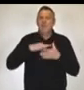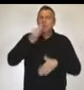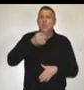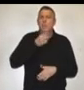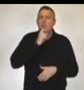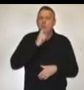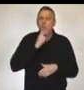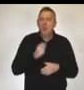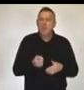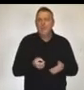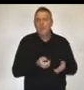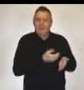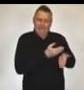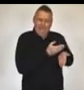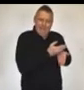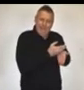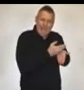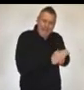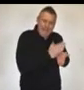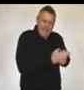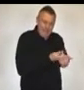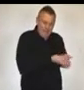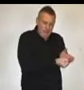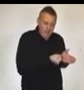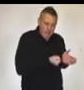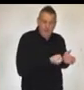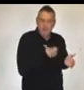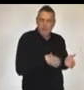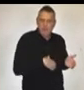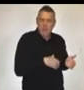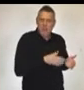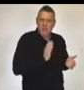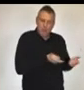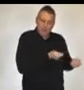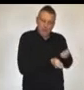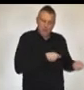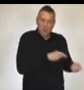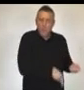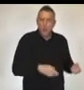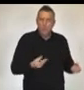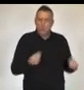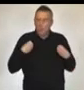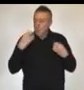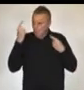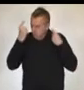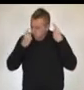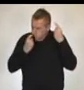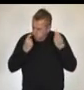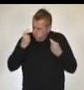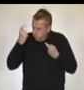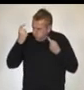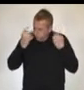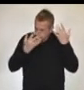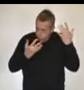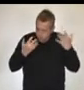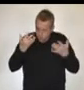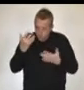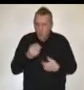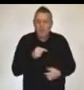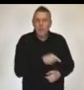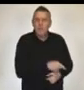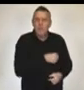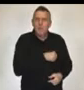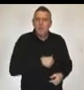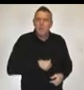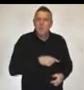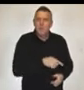municipal de Bordeaux, sont préoccupantes. Sachez que depuis, j'ai eu l'occasion de le dire déjà, mais je le redis